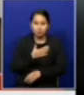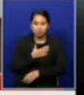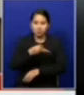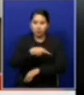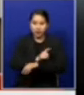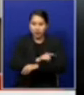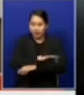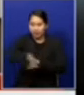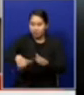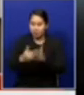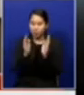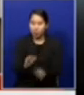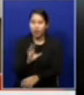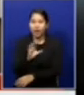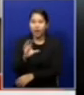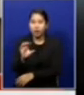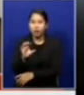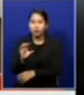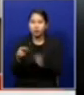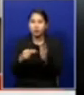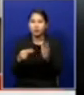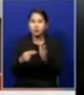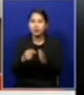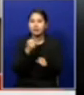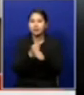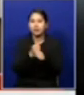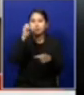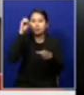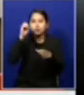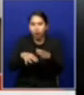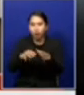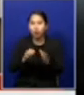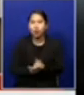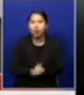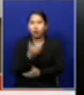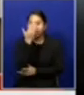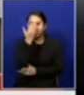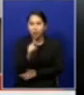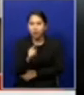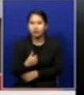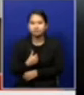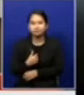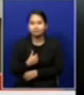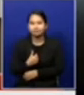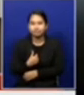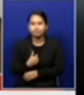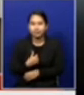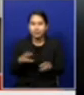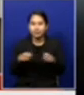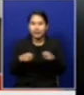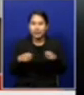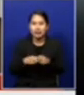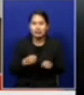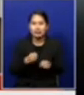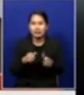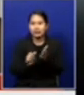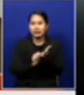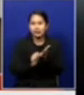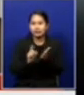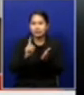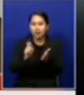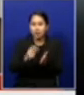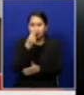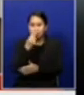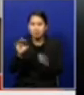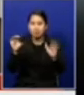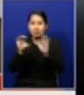ทั้ง500คนในห้องนี้แหละครับตกงานครับเพราะท่านหาทางออกไม่ได้จริงๆวันนั้นผมก็เห็นใจก็ดูจากภาพท่